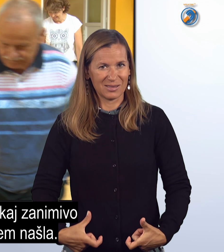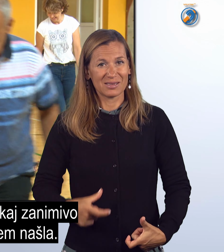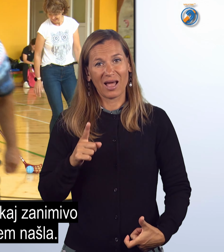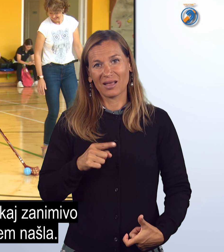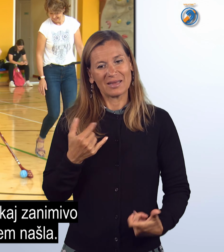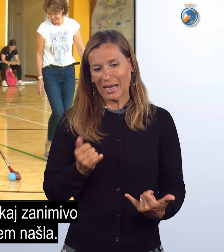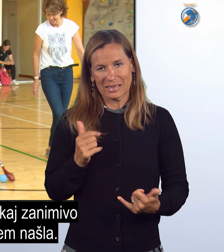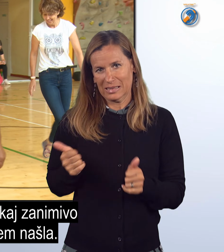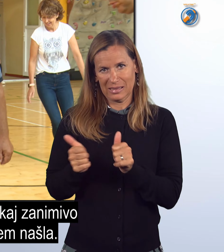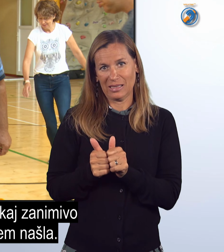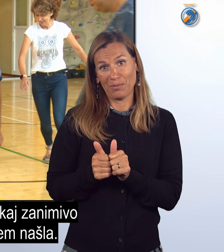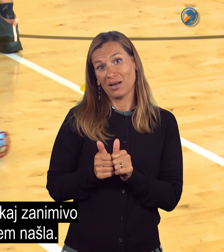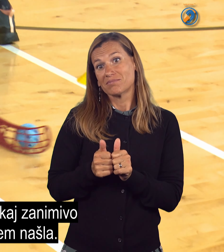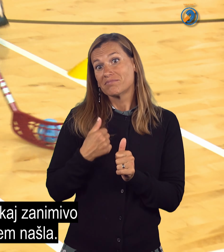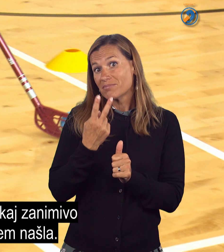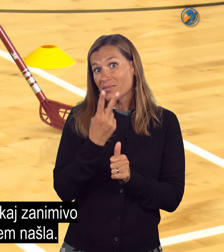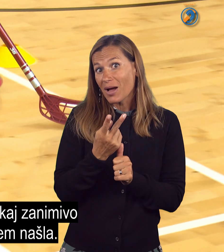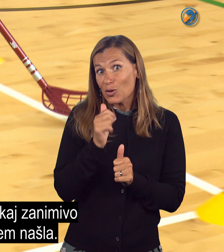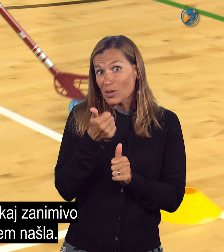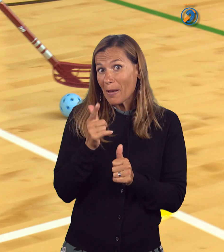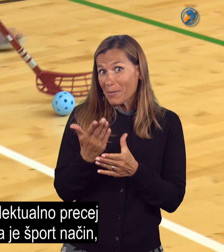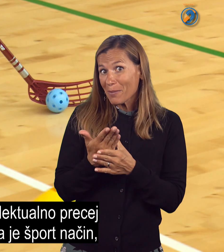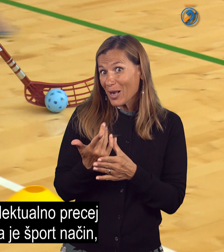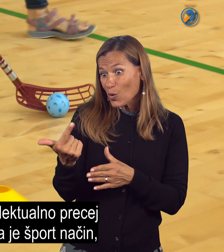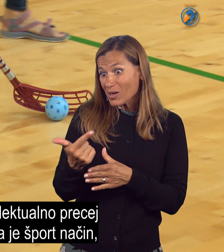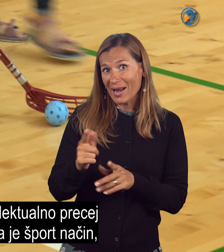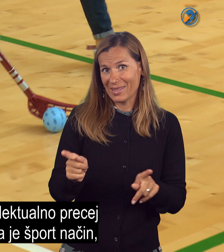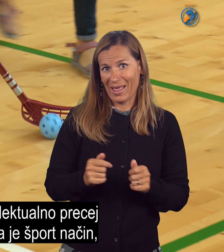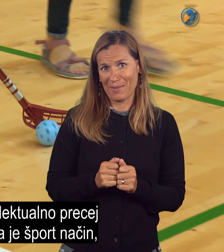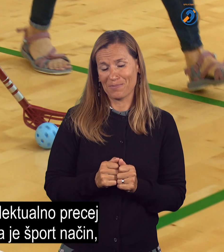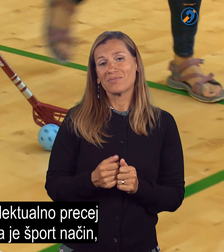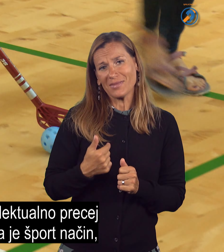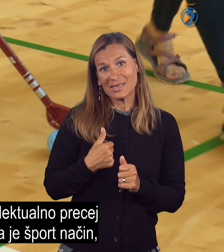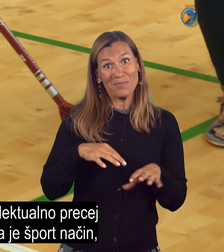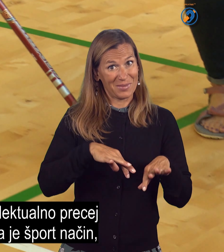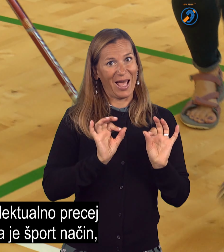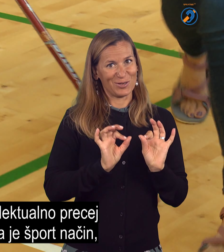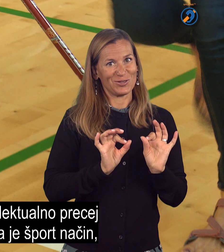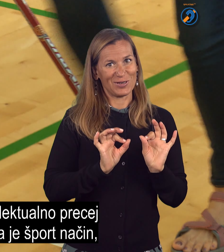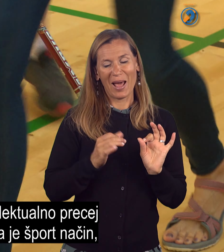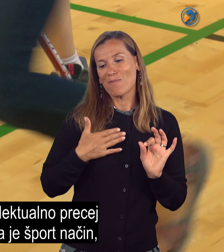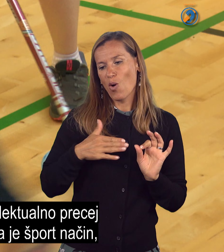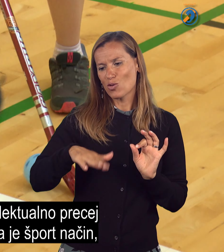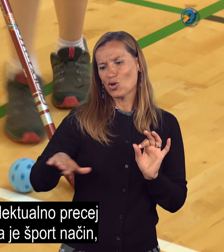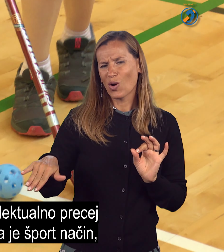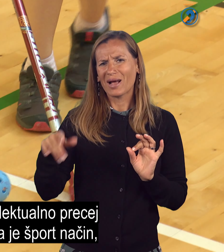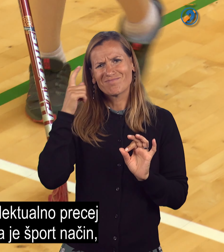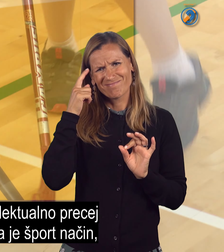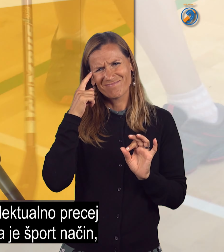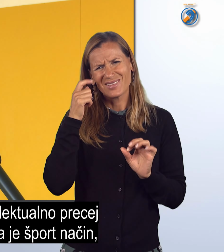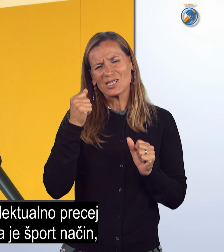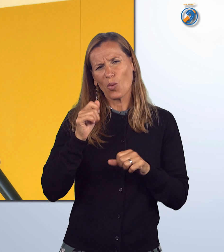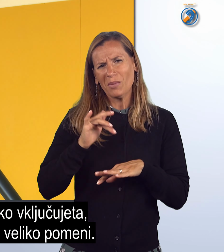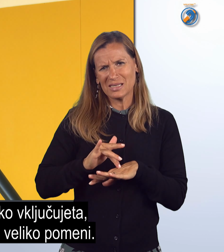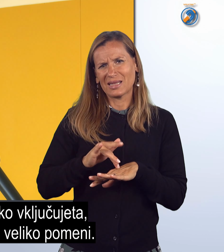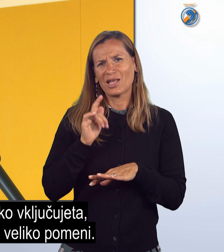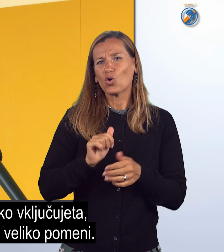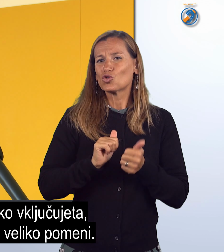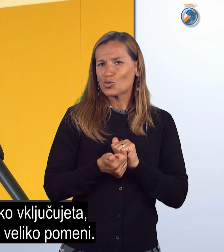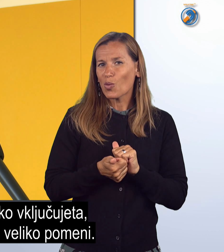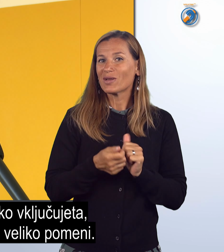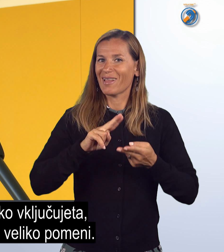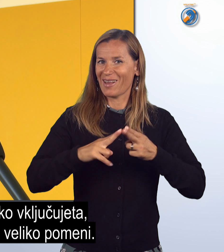mogoče kaj primerenega za njejo. In sem najdela. Moje dva sta recimo intelektualno precej prizadeta, tako da v bistvu je šport ta način, da se